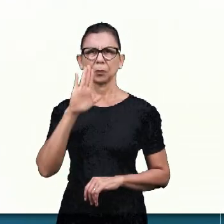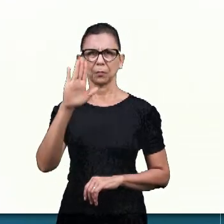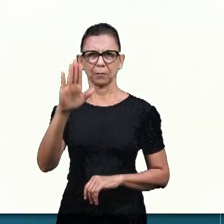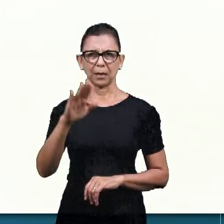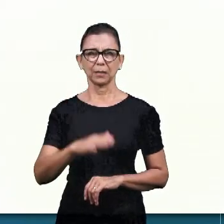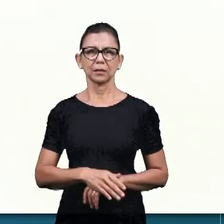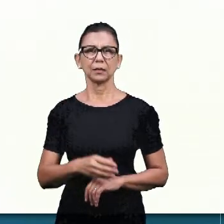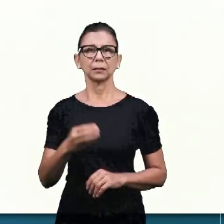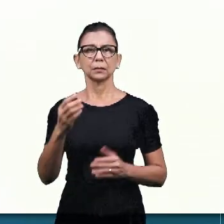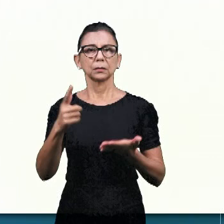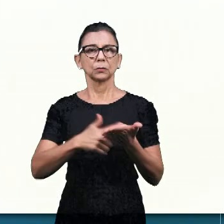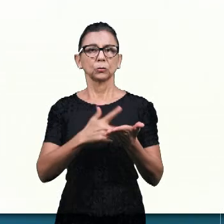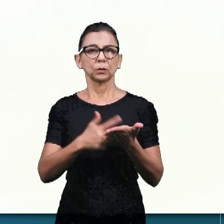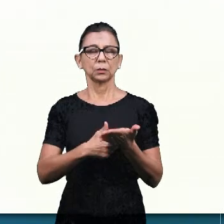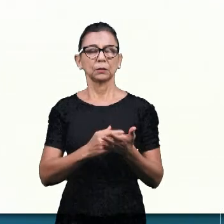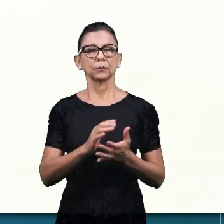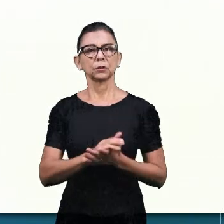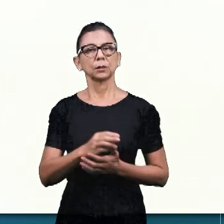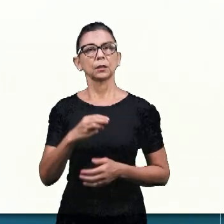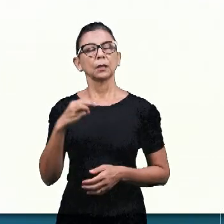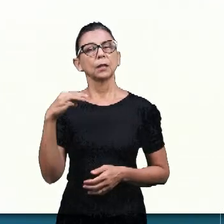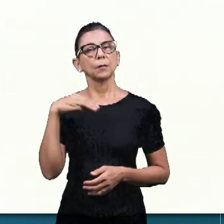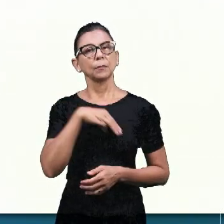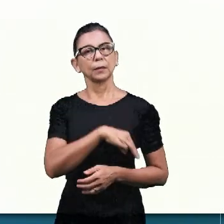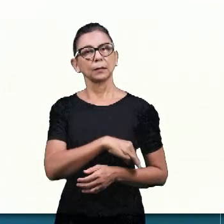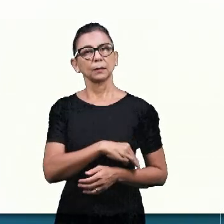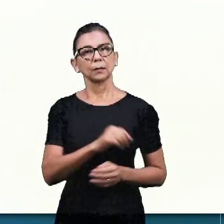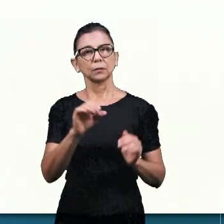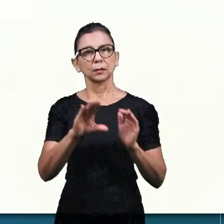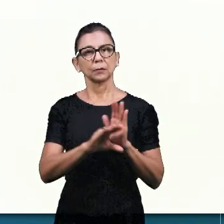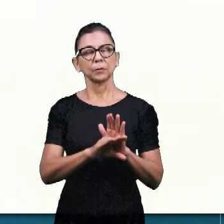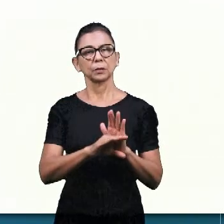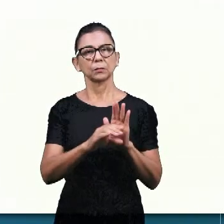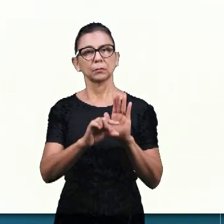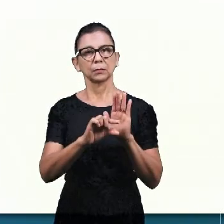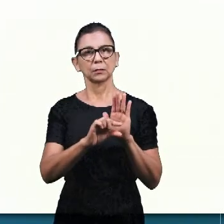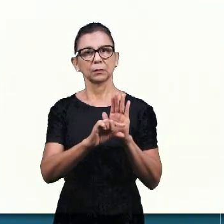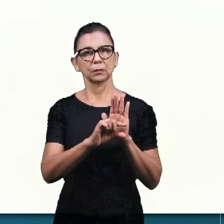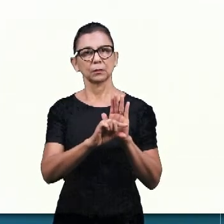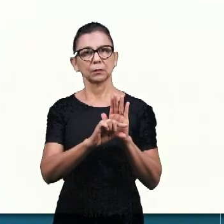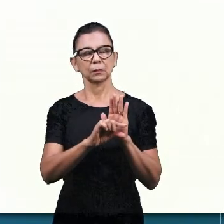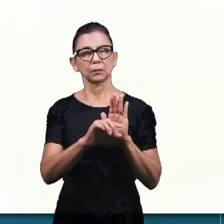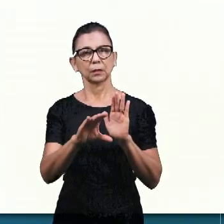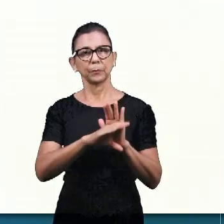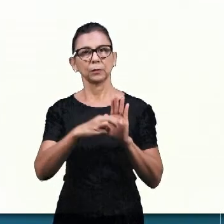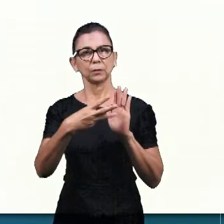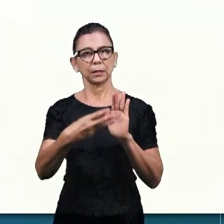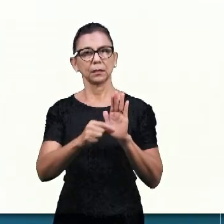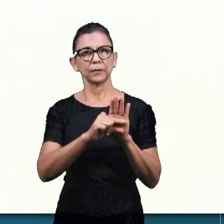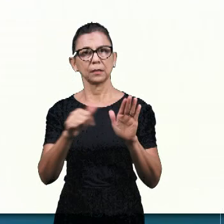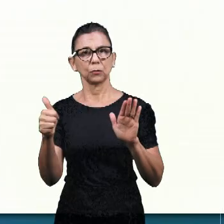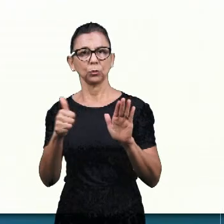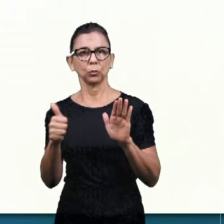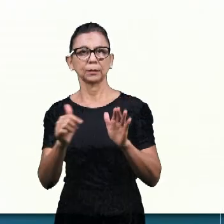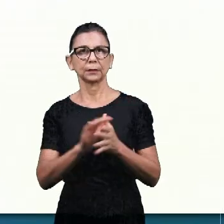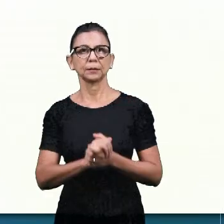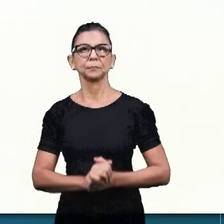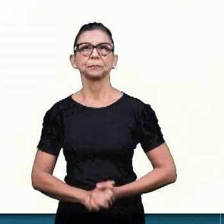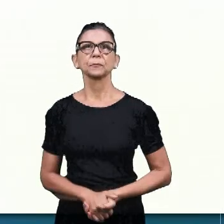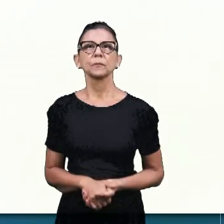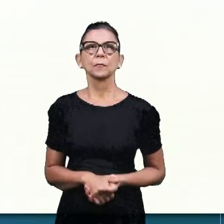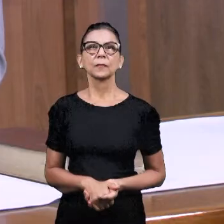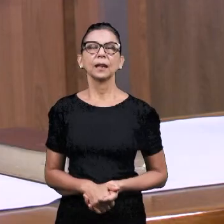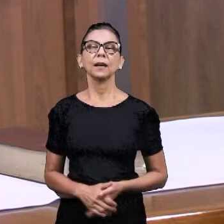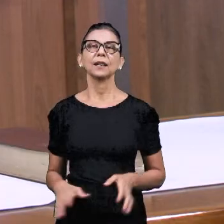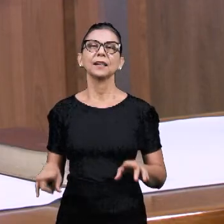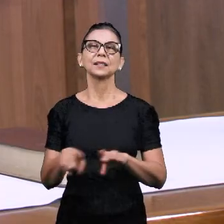de Matthieu, chapitre 3, verset 11, et dans l'évangile de Luc, chapitre 3, verset 16. Donc, les parents, les